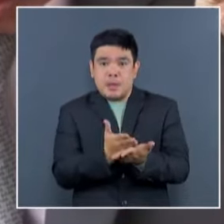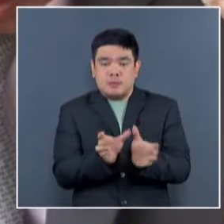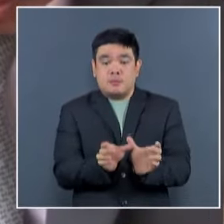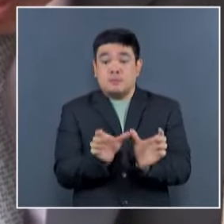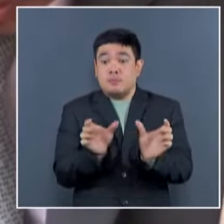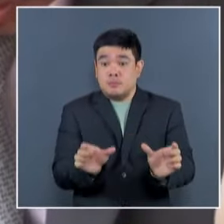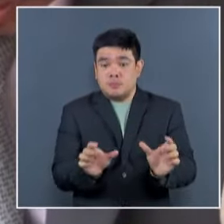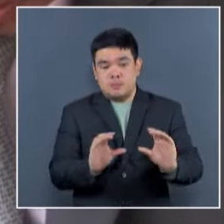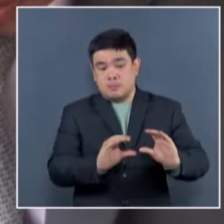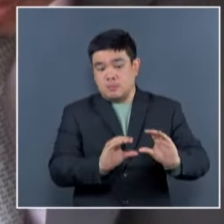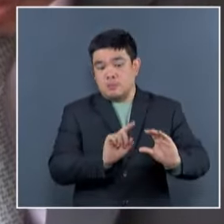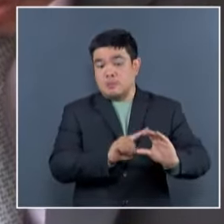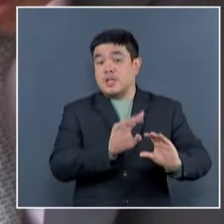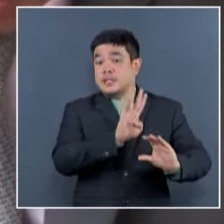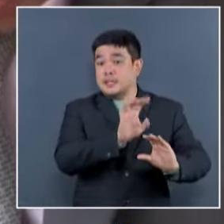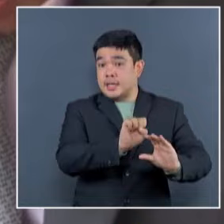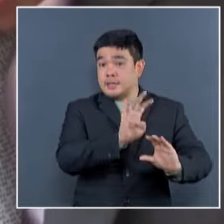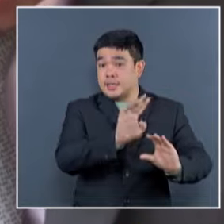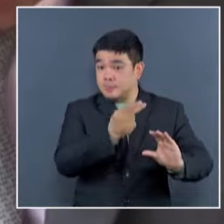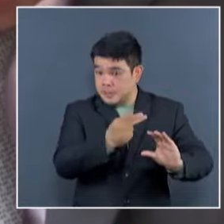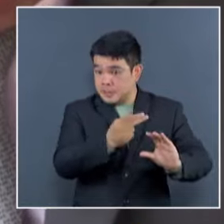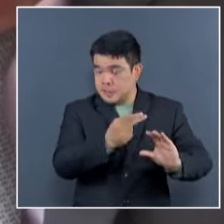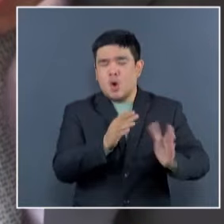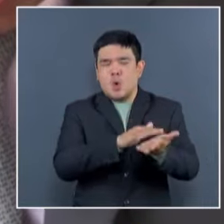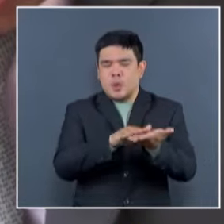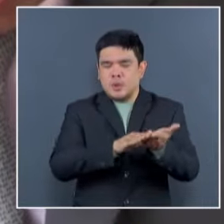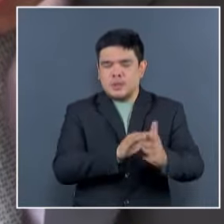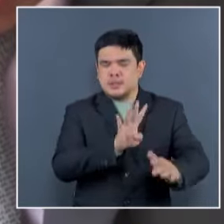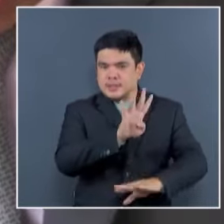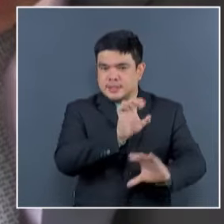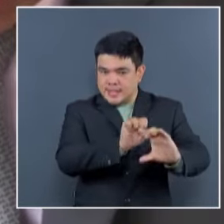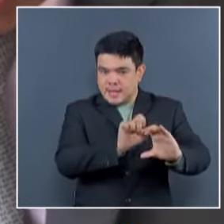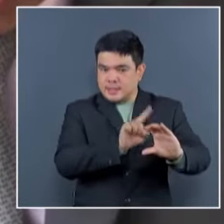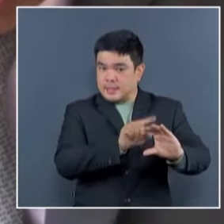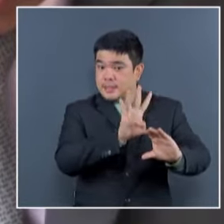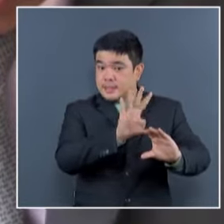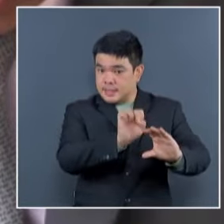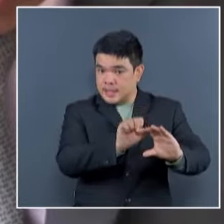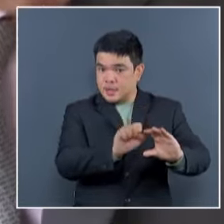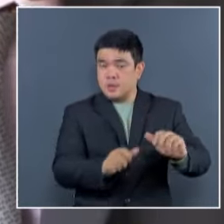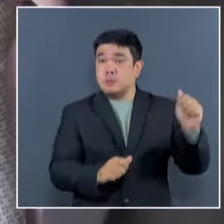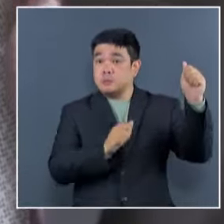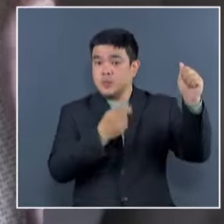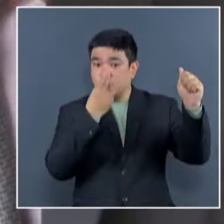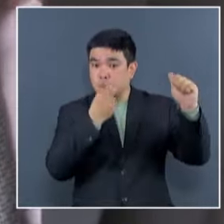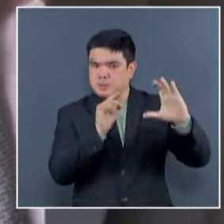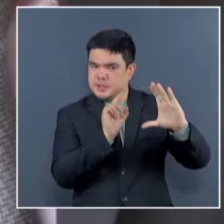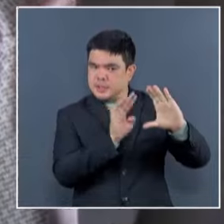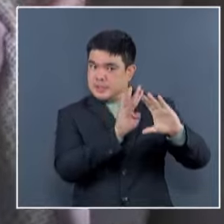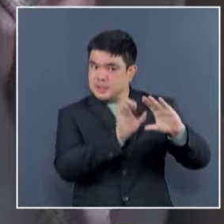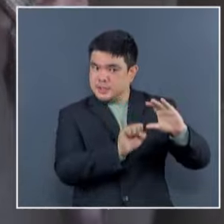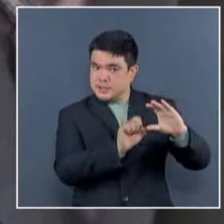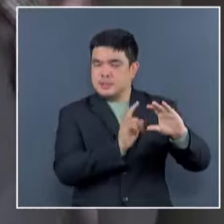อนคือก้อนแรกเนี่ย 440,000 บาทขออภัยฮะก้อนแรกเนี่ย 400,000 บาทนะฮะคุณแม่มีการโชว์สลิปด้วยคุณแม่บอกว่า